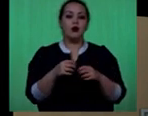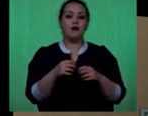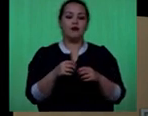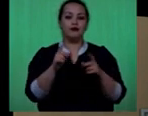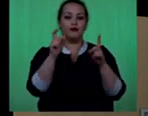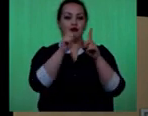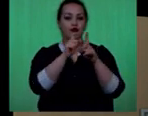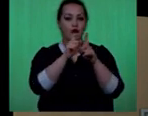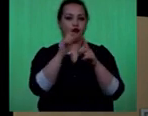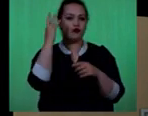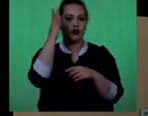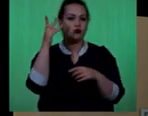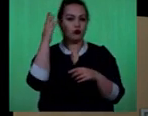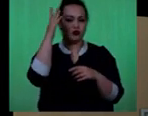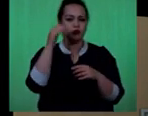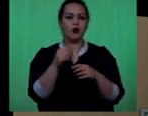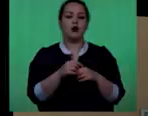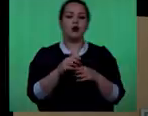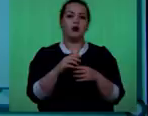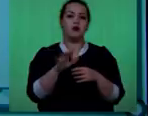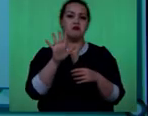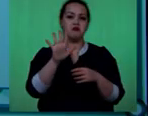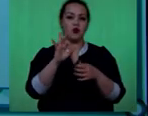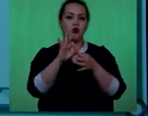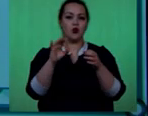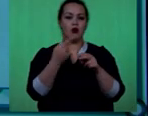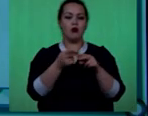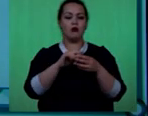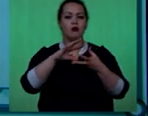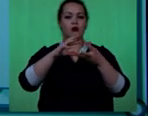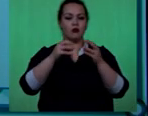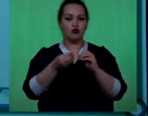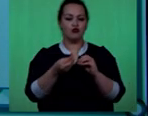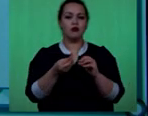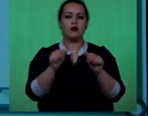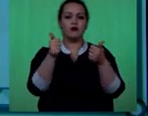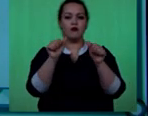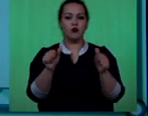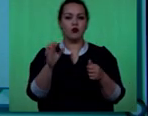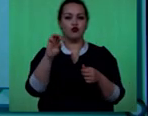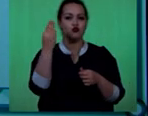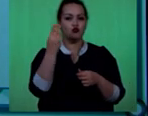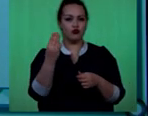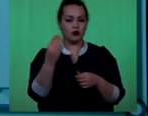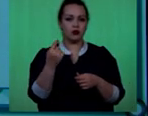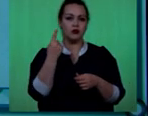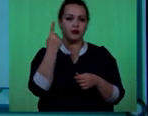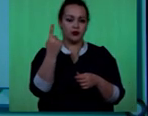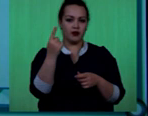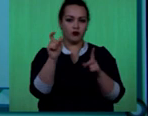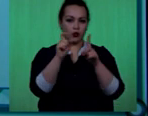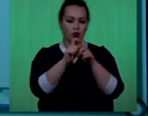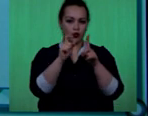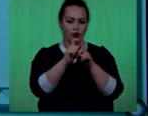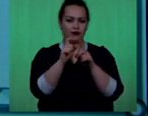пятая строка это заключение форме существительного то есть это ассоциация с первым словом